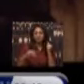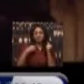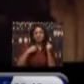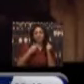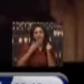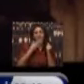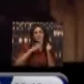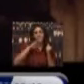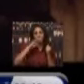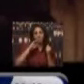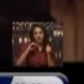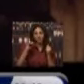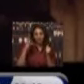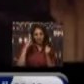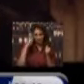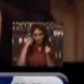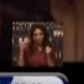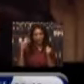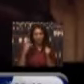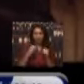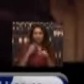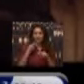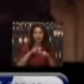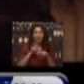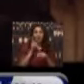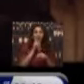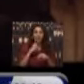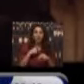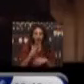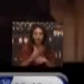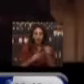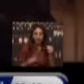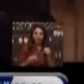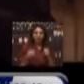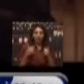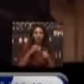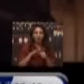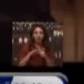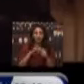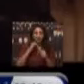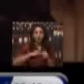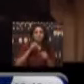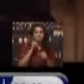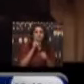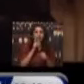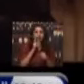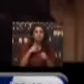ما فيش شك ان احساسي بالامومة كانت حاجة